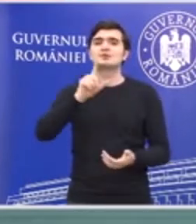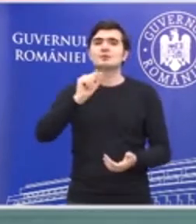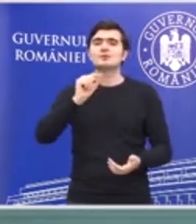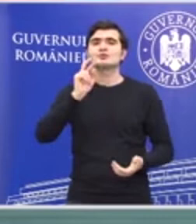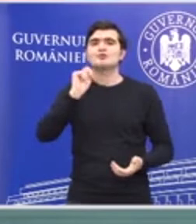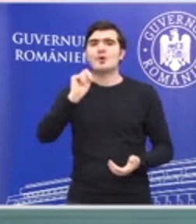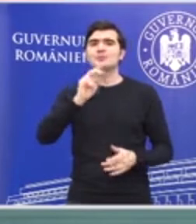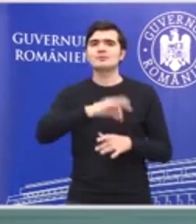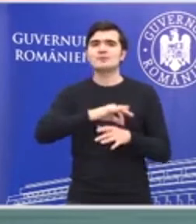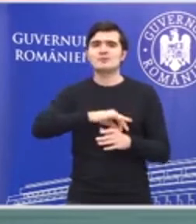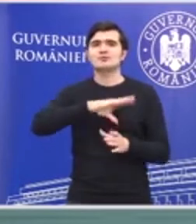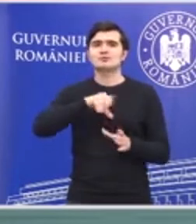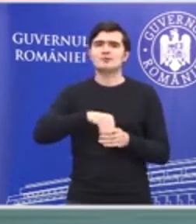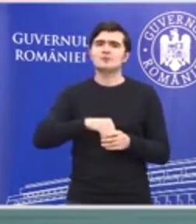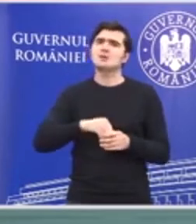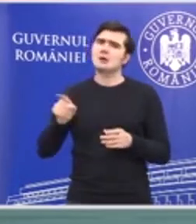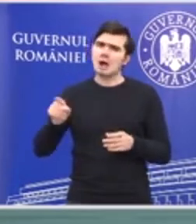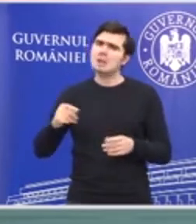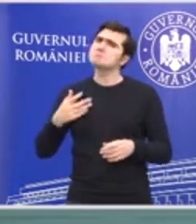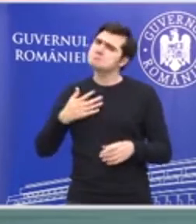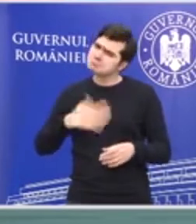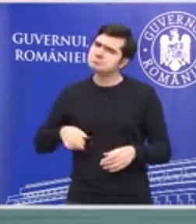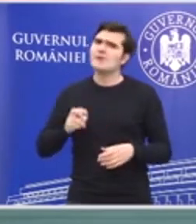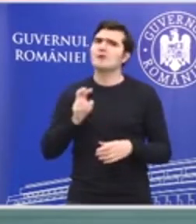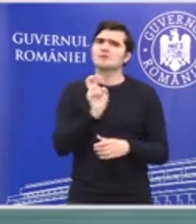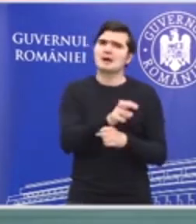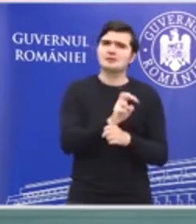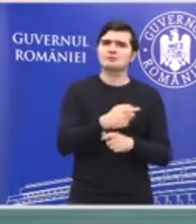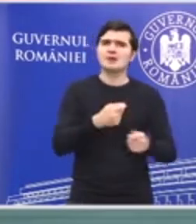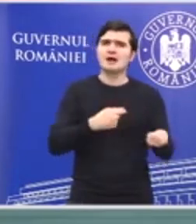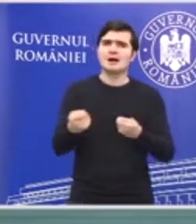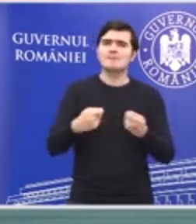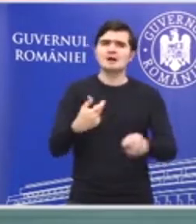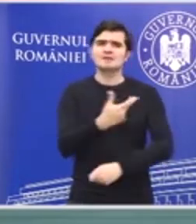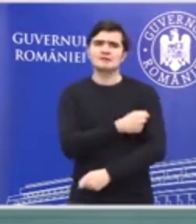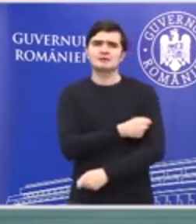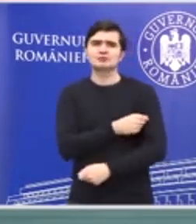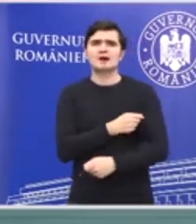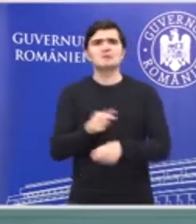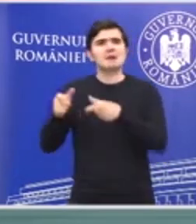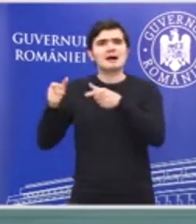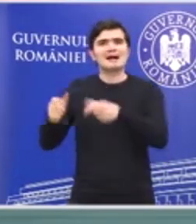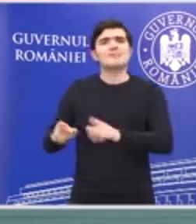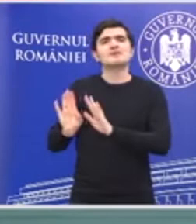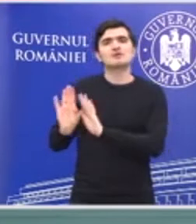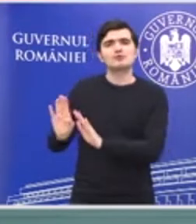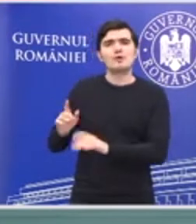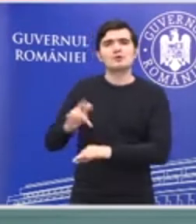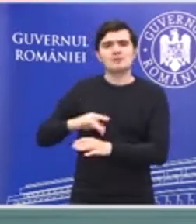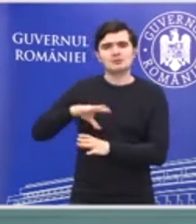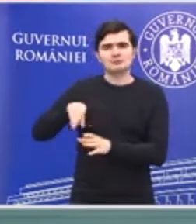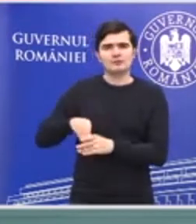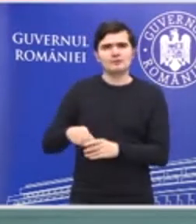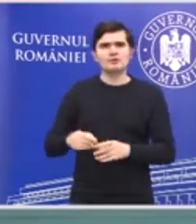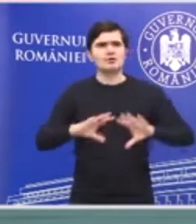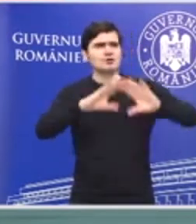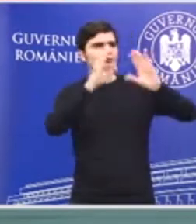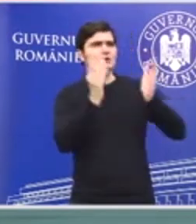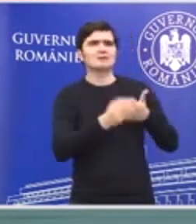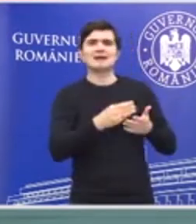familie care au optat pentru a participa la campania de vaccinare prin cabinetele proprii, din totalul